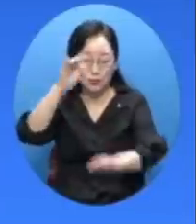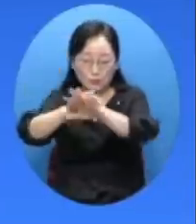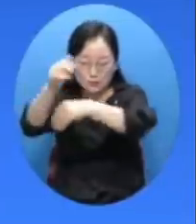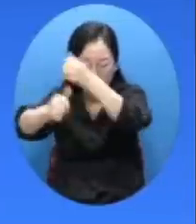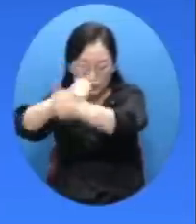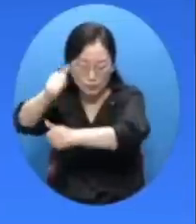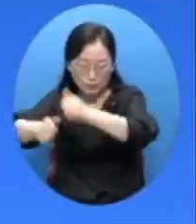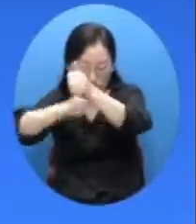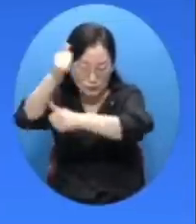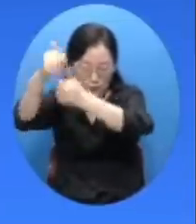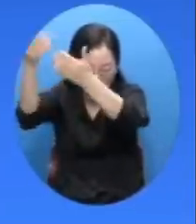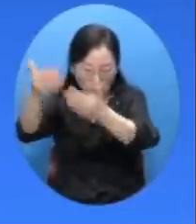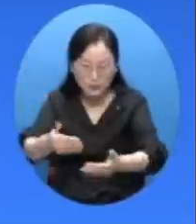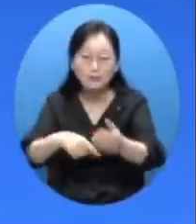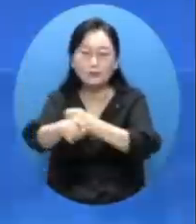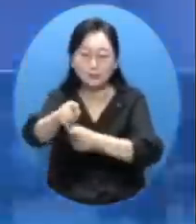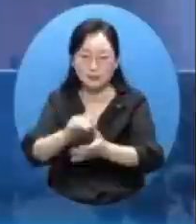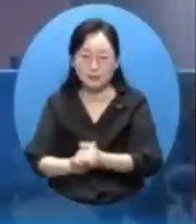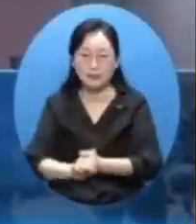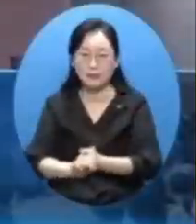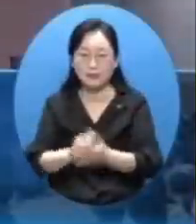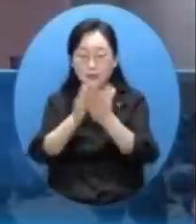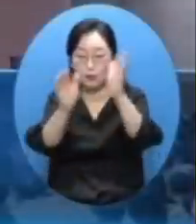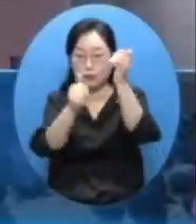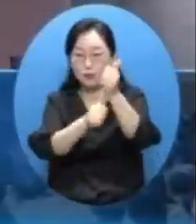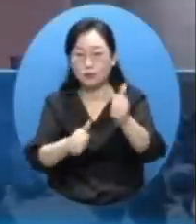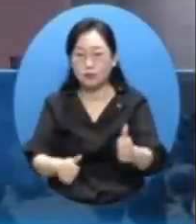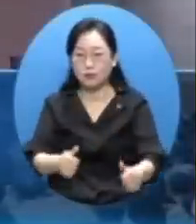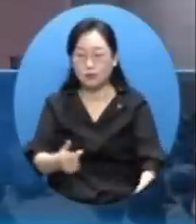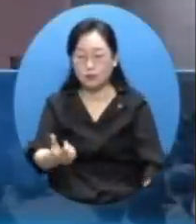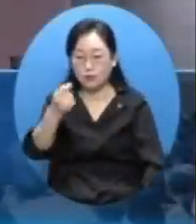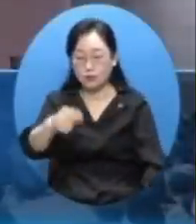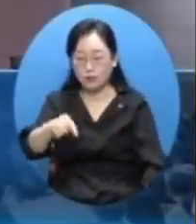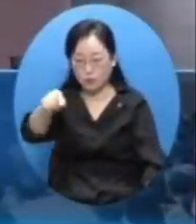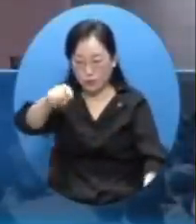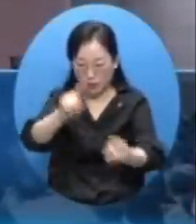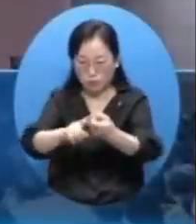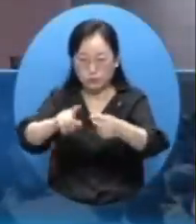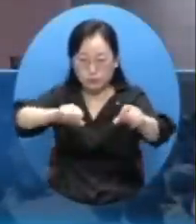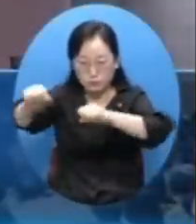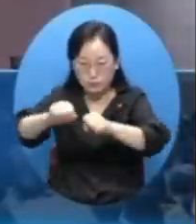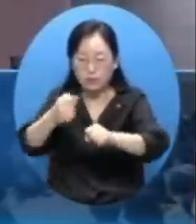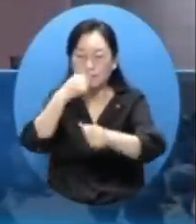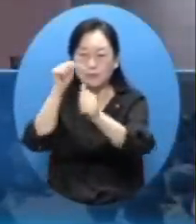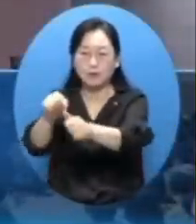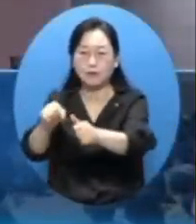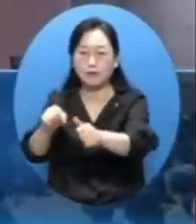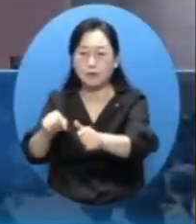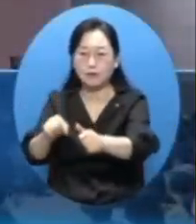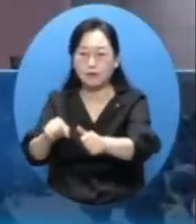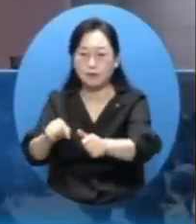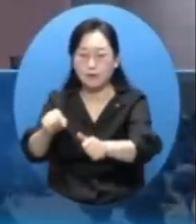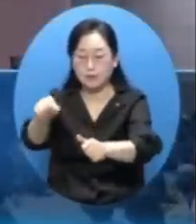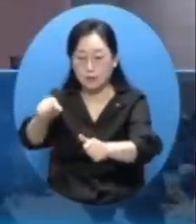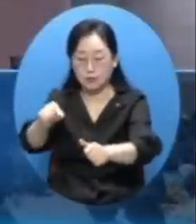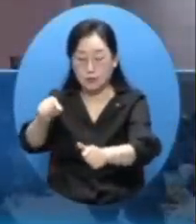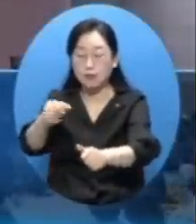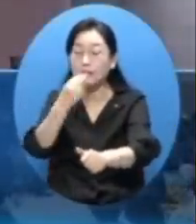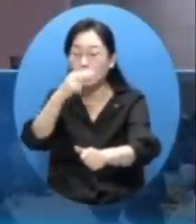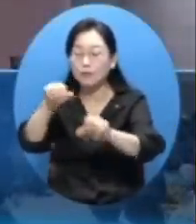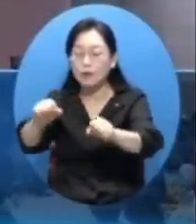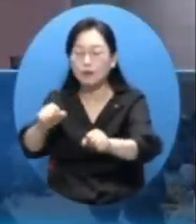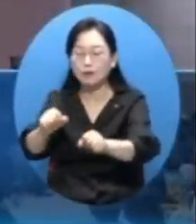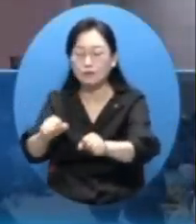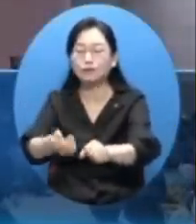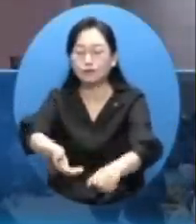물려주게 되었습니다. 여호수아 9장 26절에 여호수아가 곧 그대로 그들에게 행하여 그들을 이스라엘 자손의 손에서 건져서 죽이지 못하게